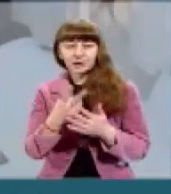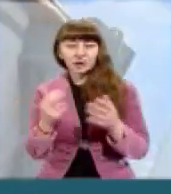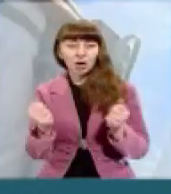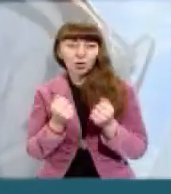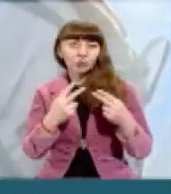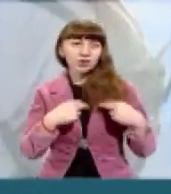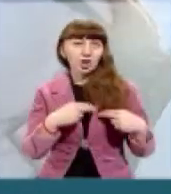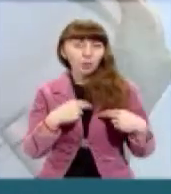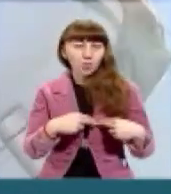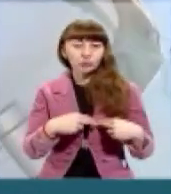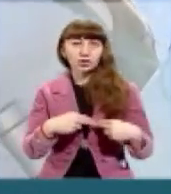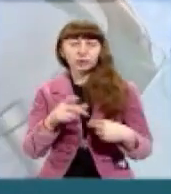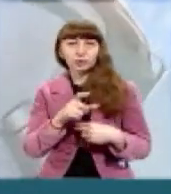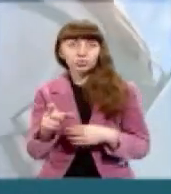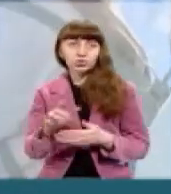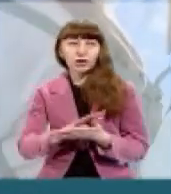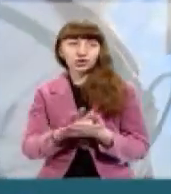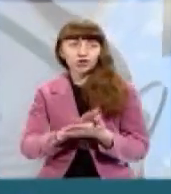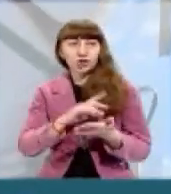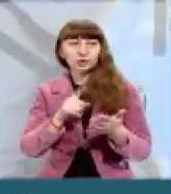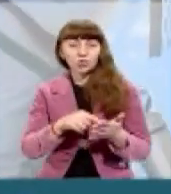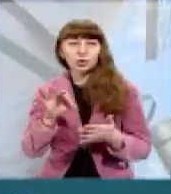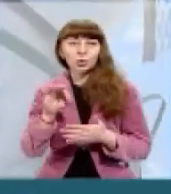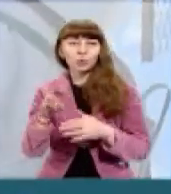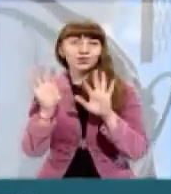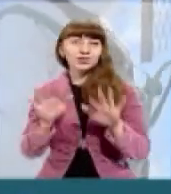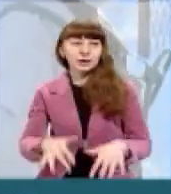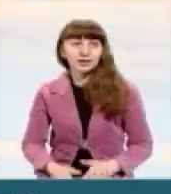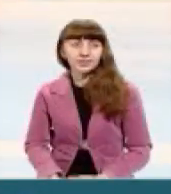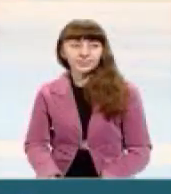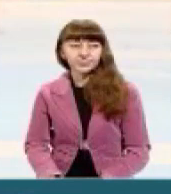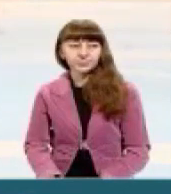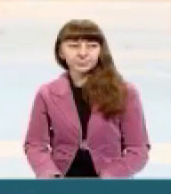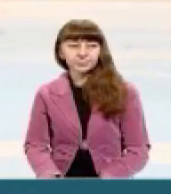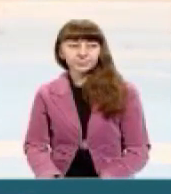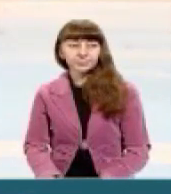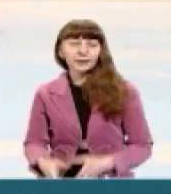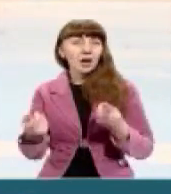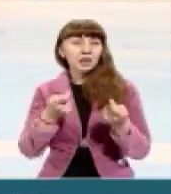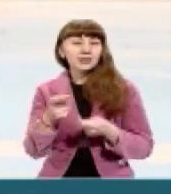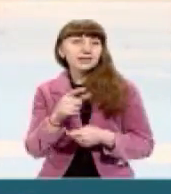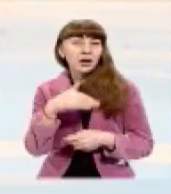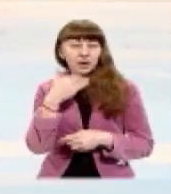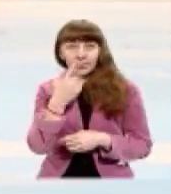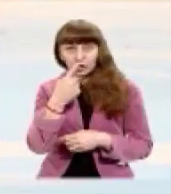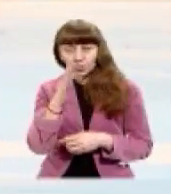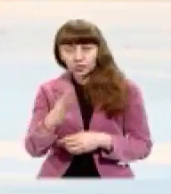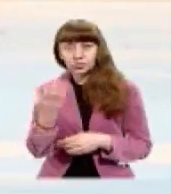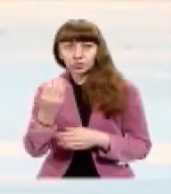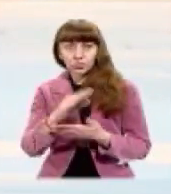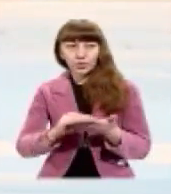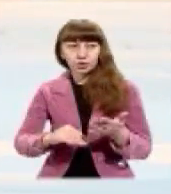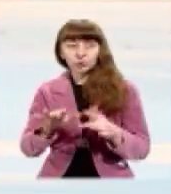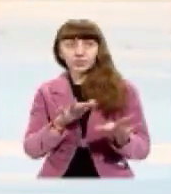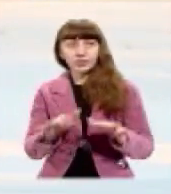етуде. Ал науқанның өтуі алғаш емес, алдағы уақытта жалғасын табады дейді ұйымдастырушылар. Жаңа жыл басталғалы жастар рухы жастар қанаты өз